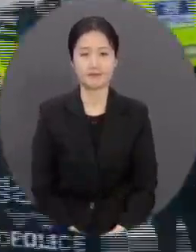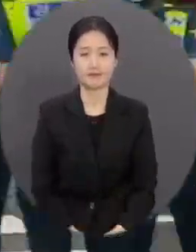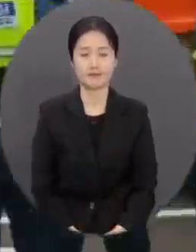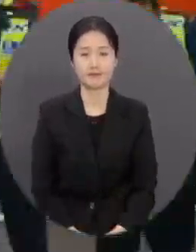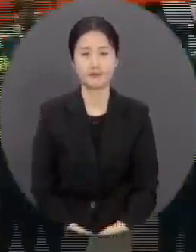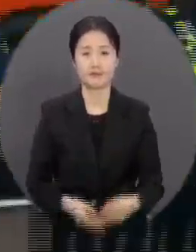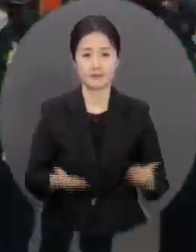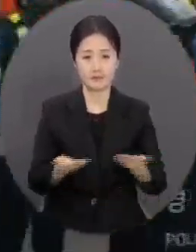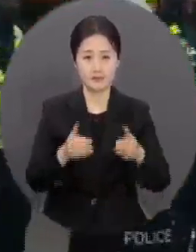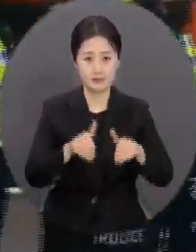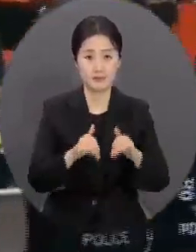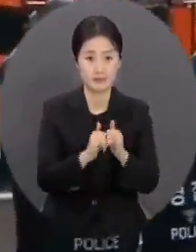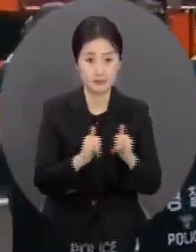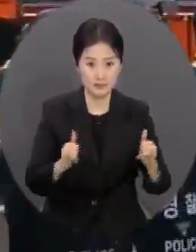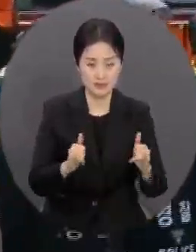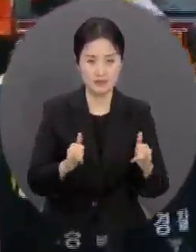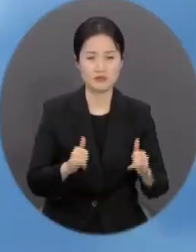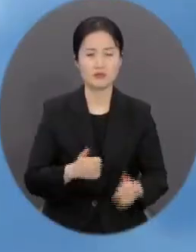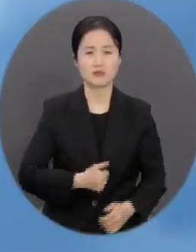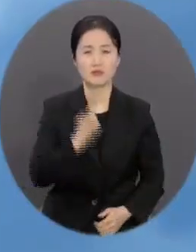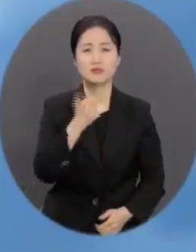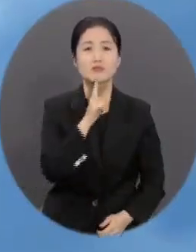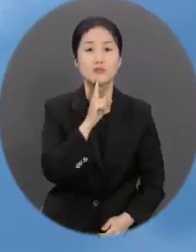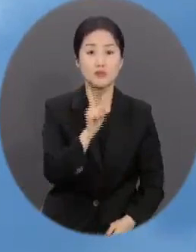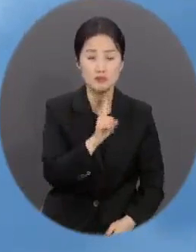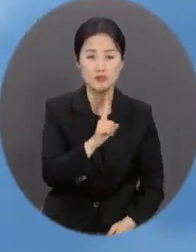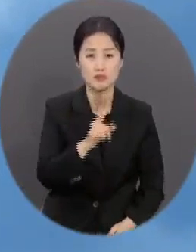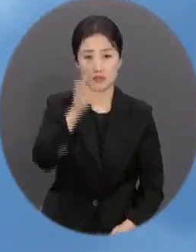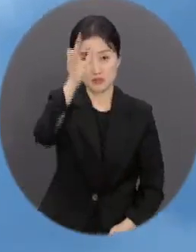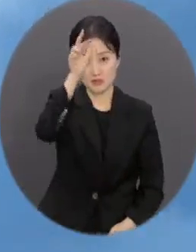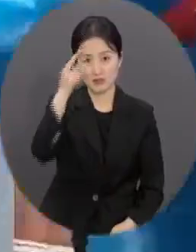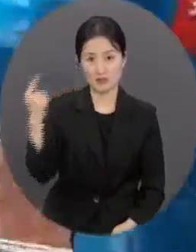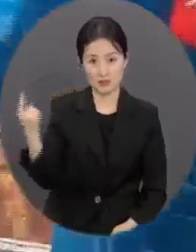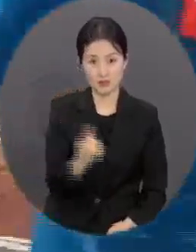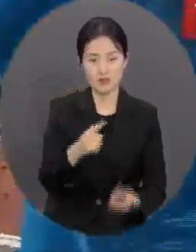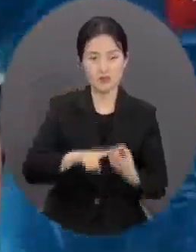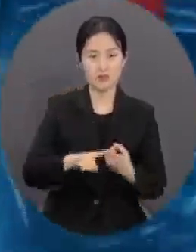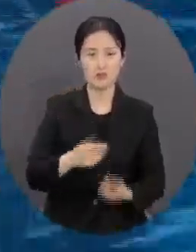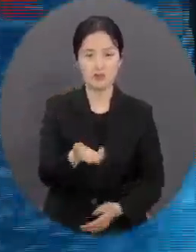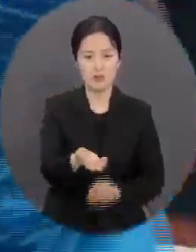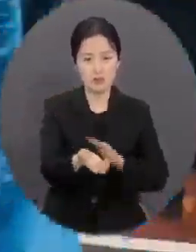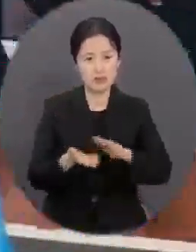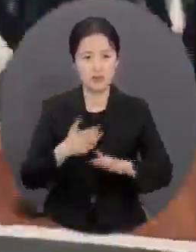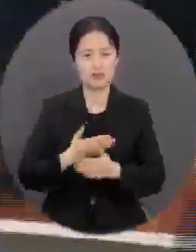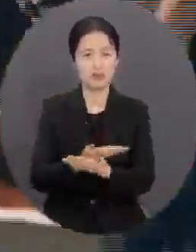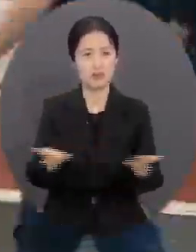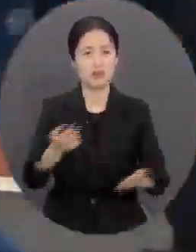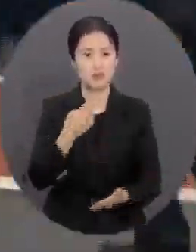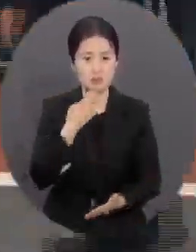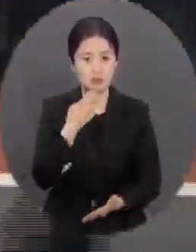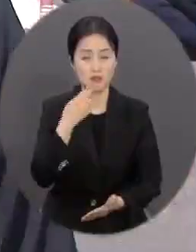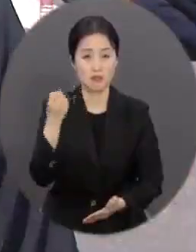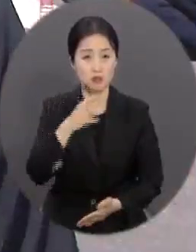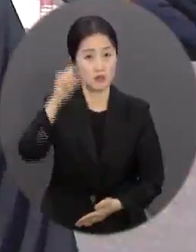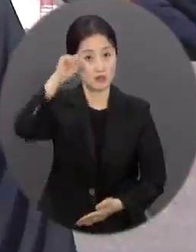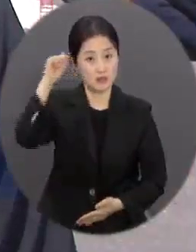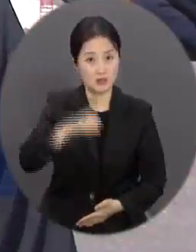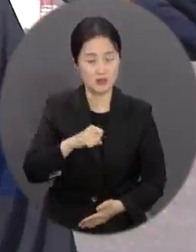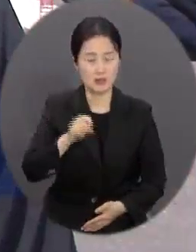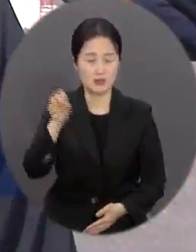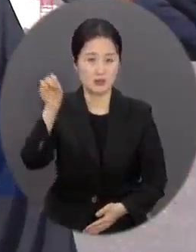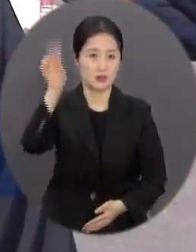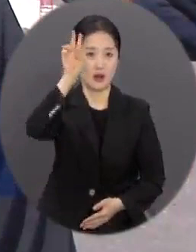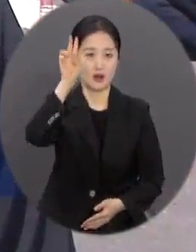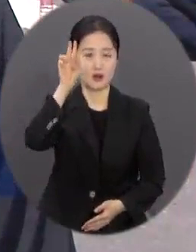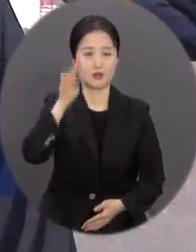지키던 노동자들은 경찰이 사전 고지를 제대로 하지 않았고 새벽에 기습적으로 진압을 시작했다고 말합니다. 최소한